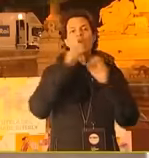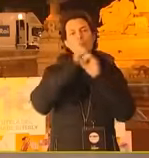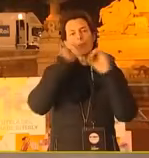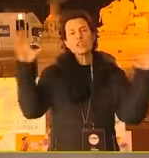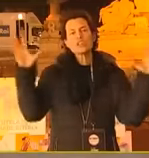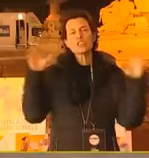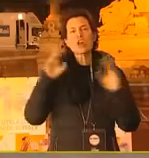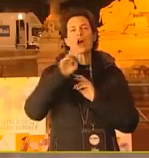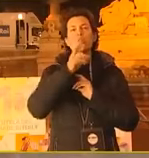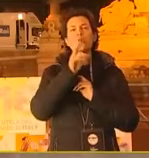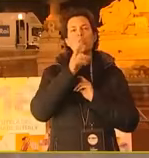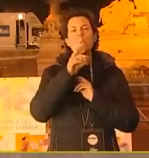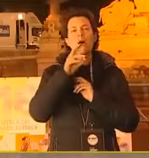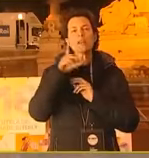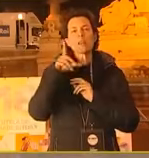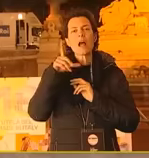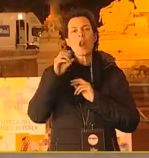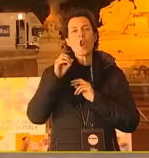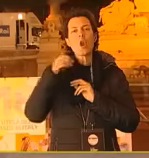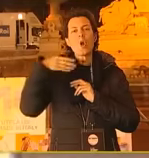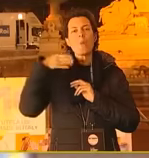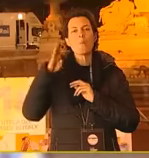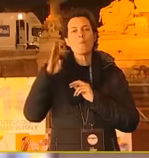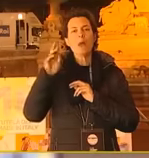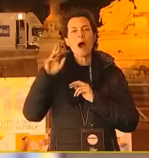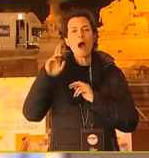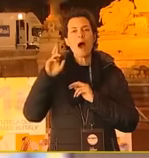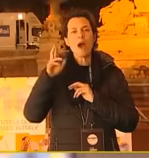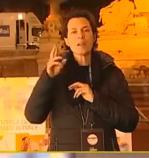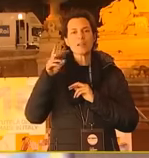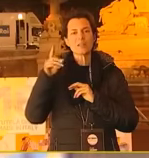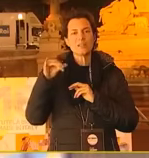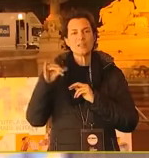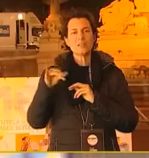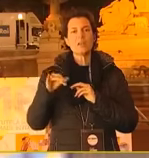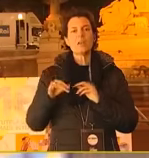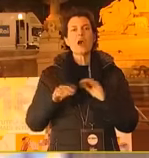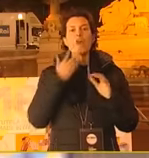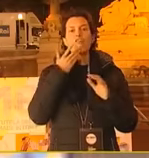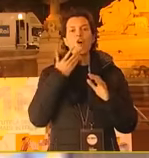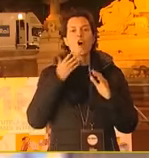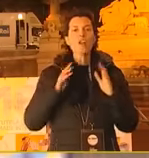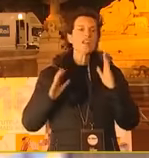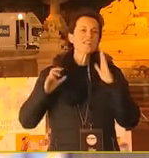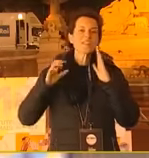facendo una scalata a un sistema che è quello della Regione Lazio?